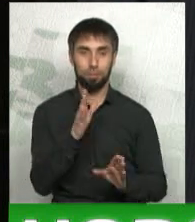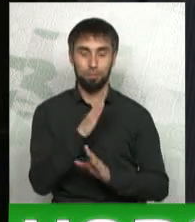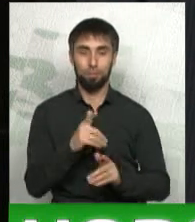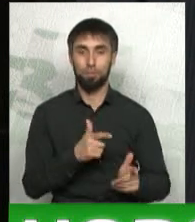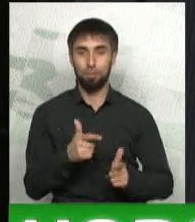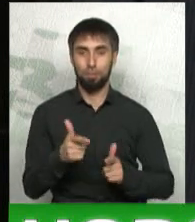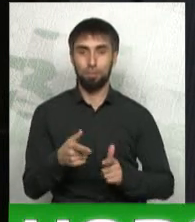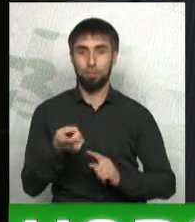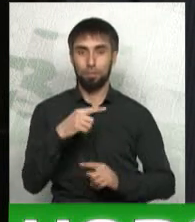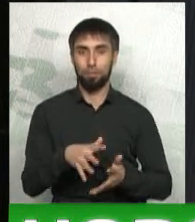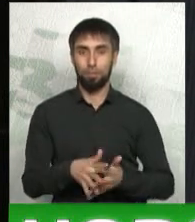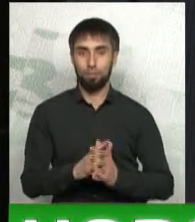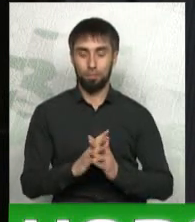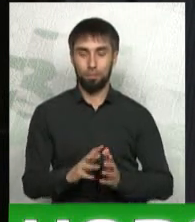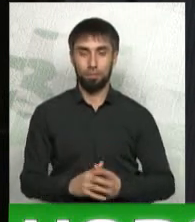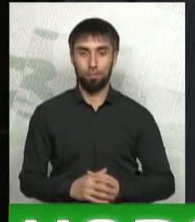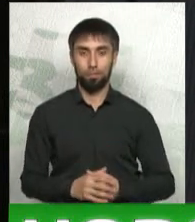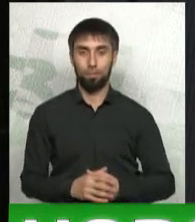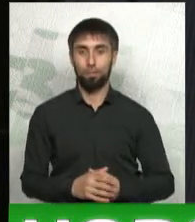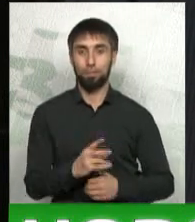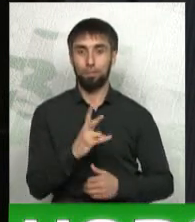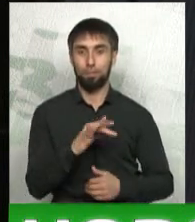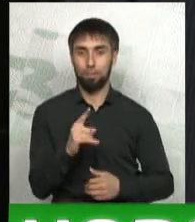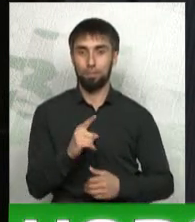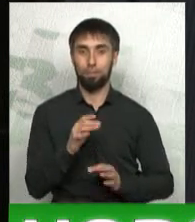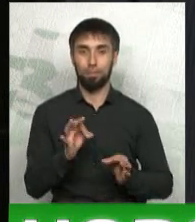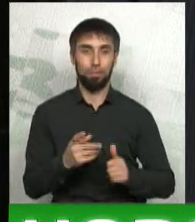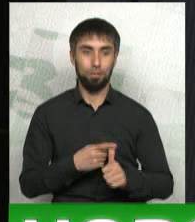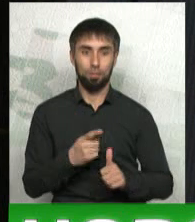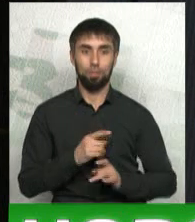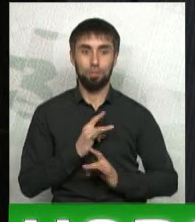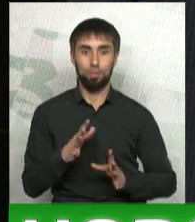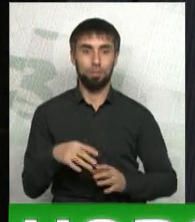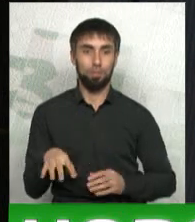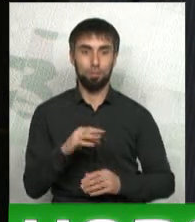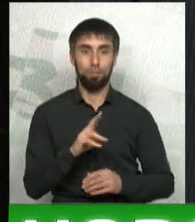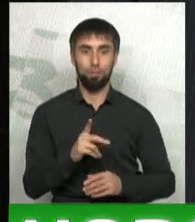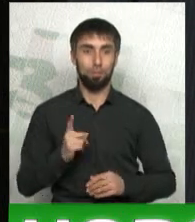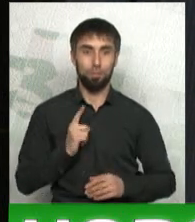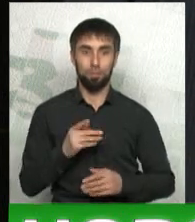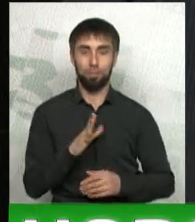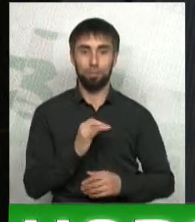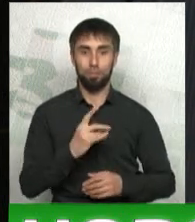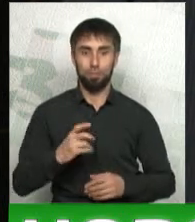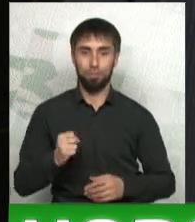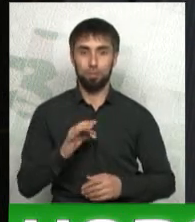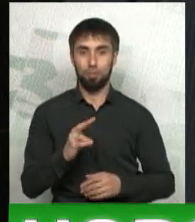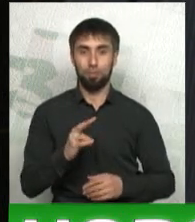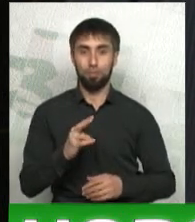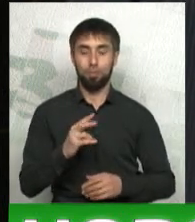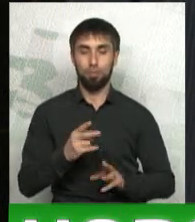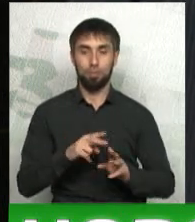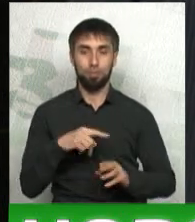бурному пробуждению и возрождению. Наурус справедливо называют праздником всех, кто ждет весну. Он